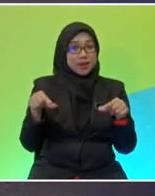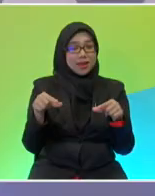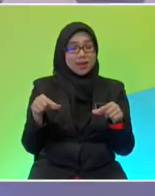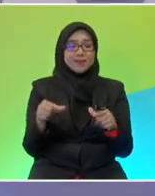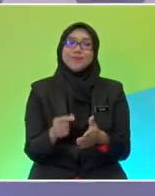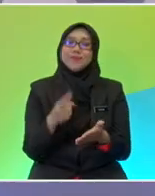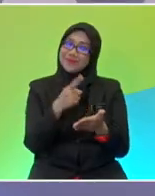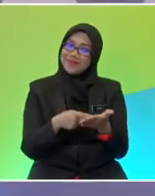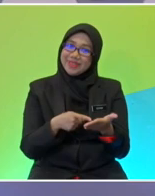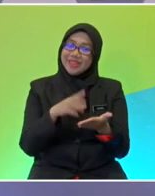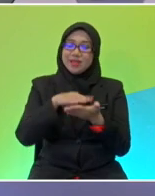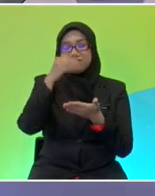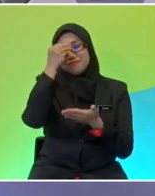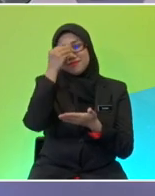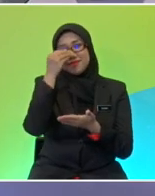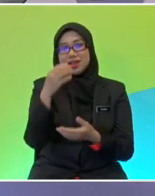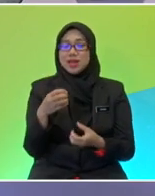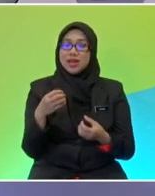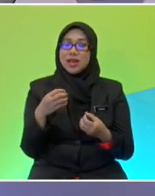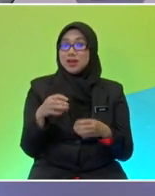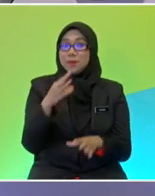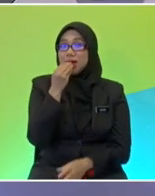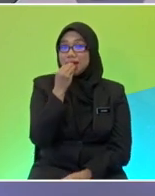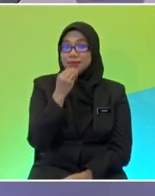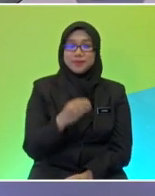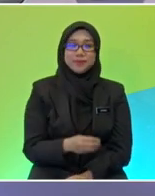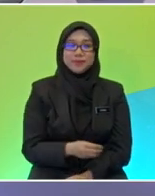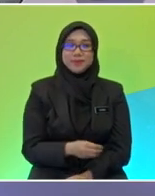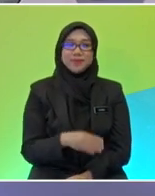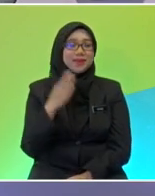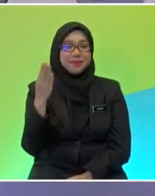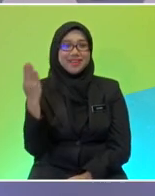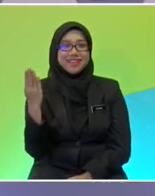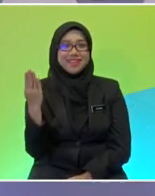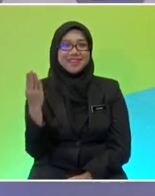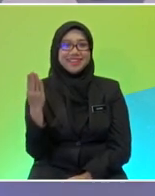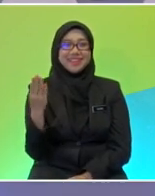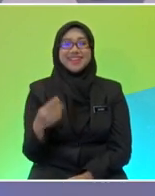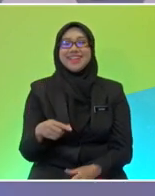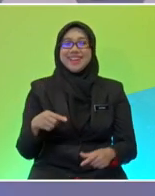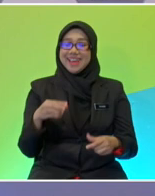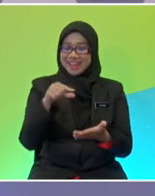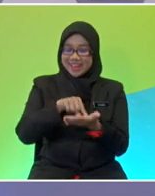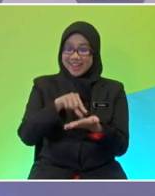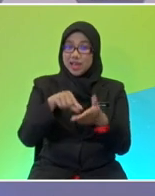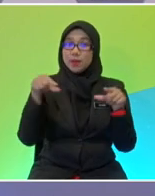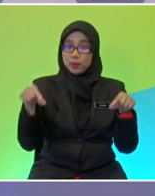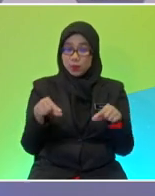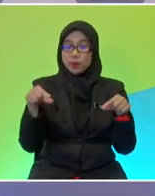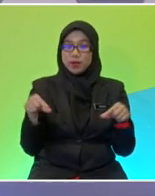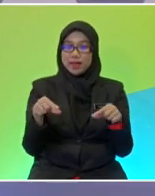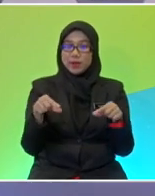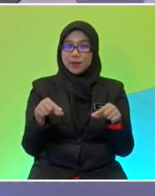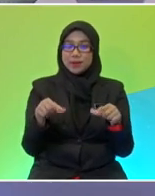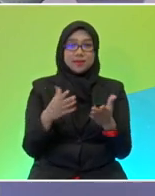habis makan nih ini adalah ayam goreng semua